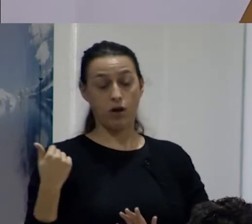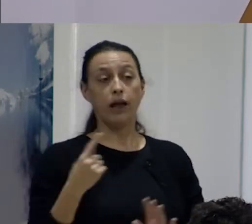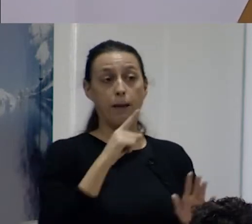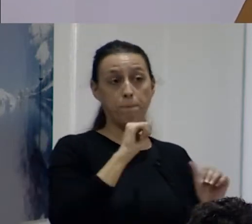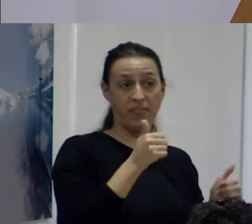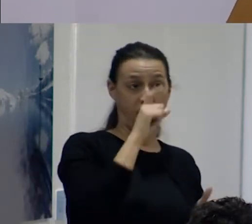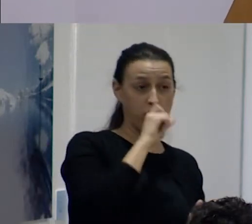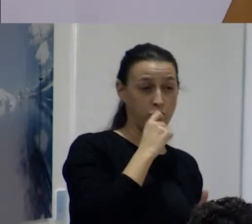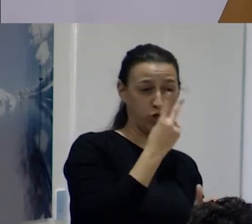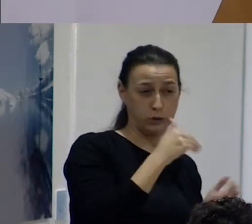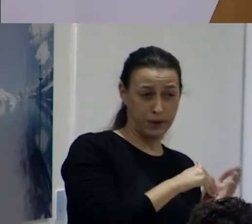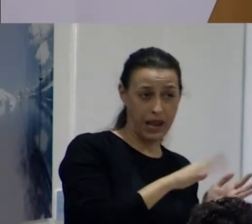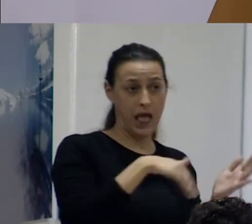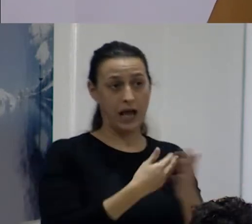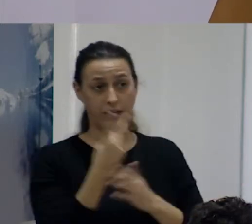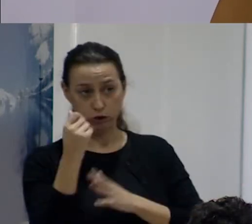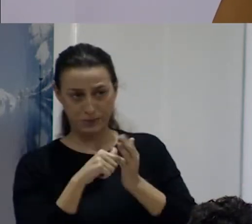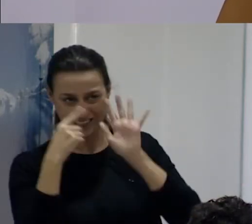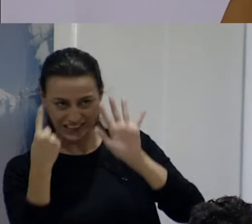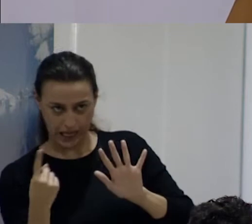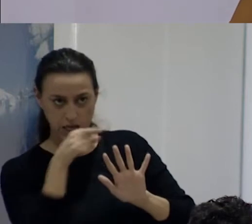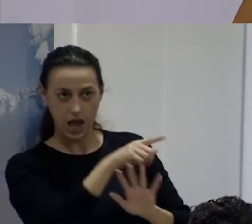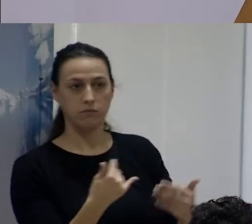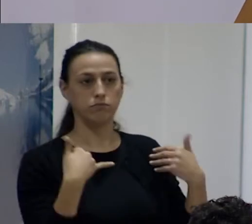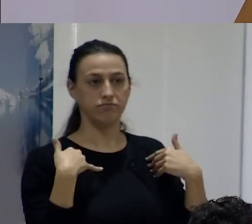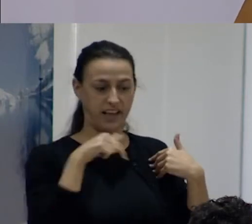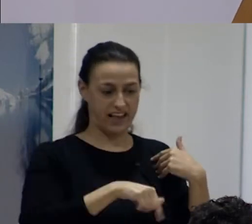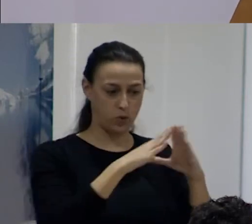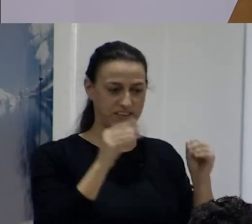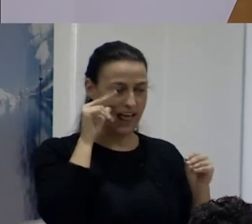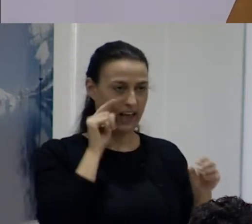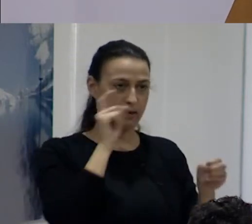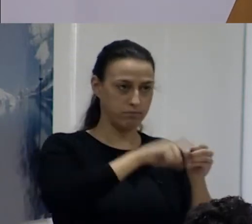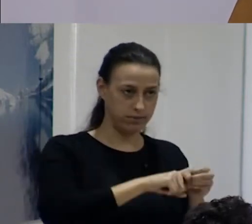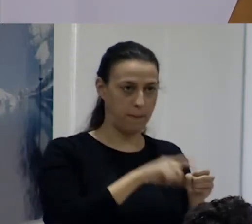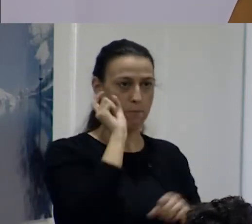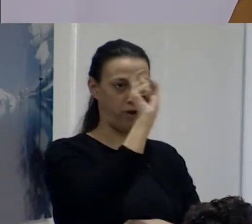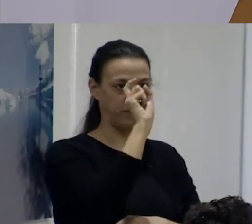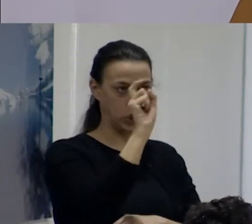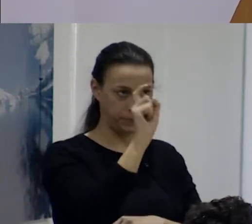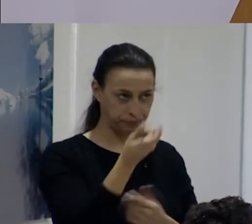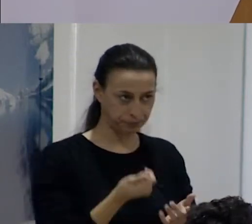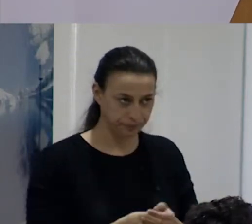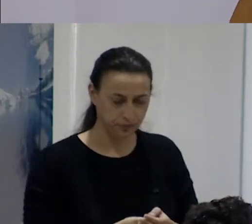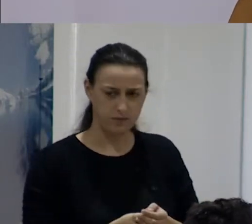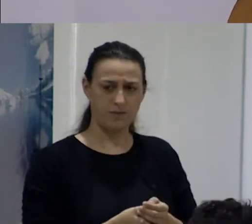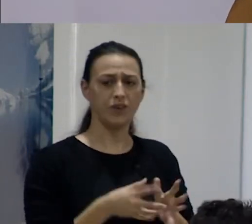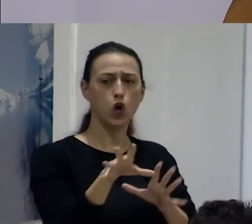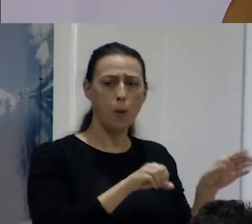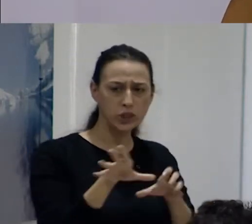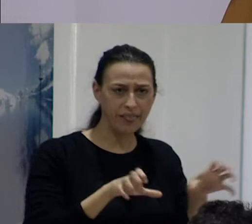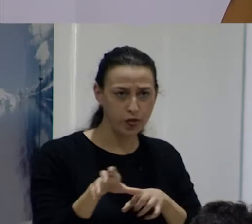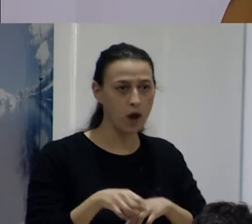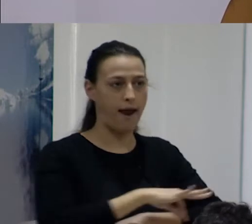2006, en els quals va impartir la matèria de composició arquitectònica, presència que cal agrair a la